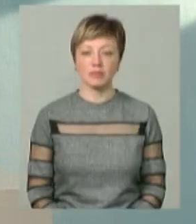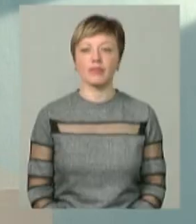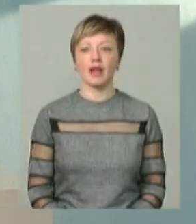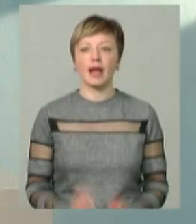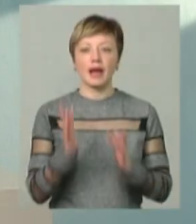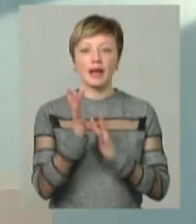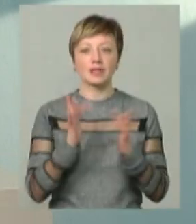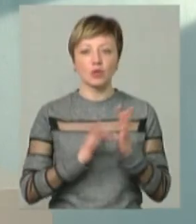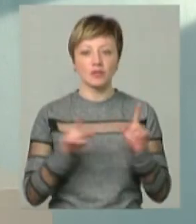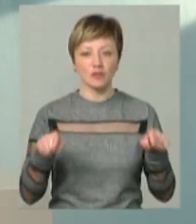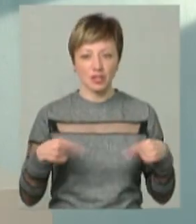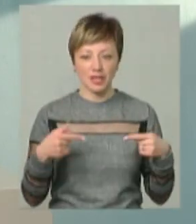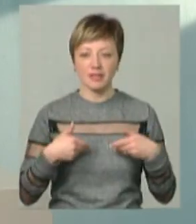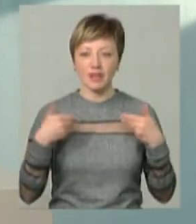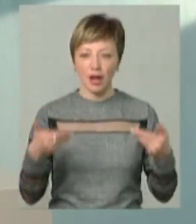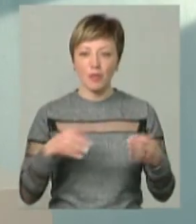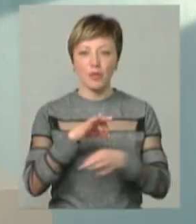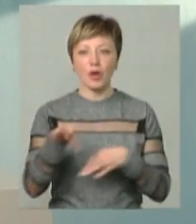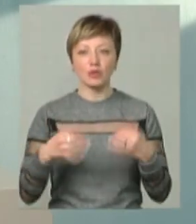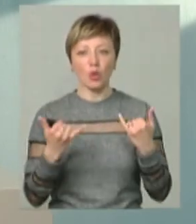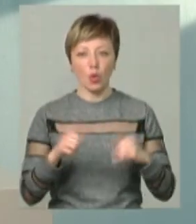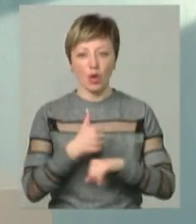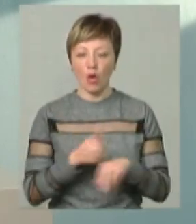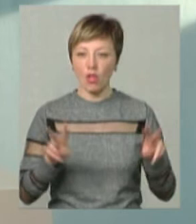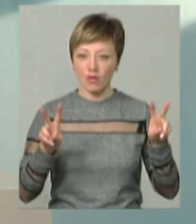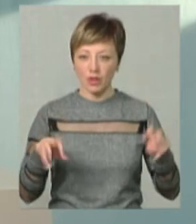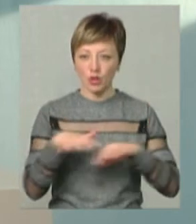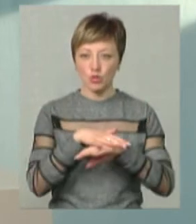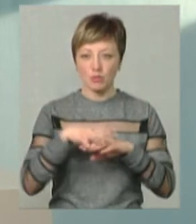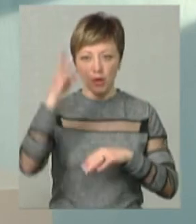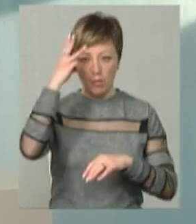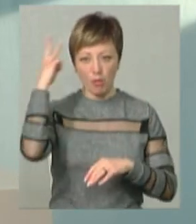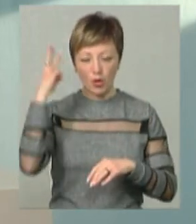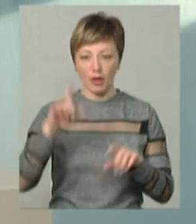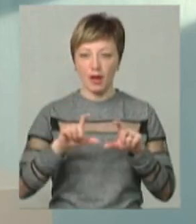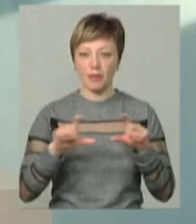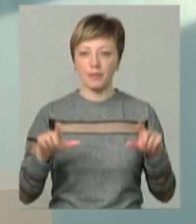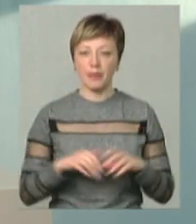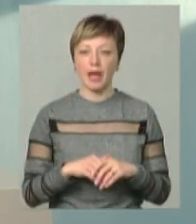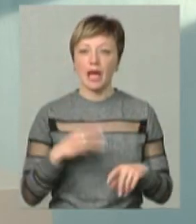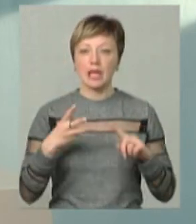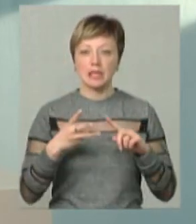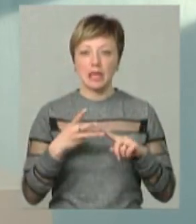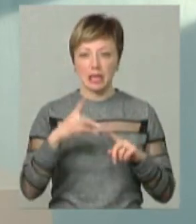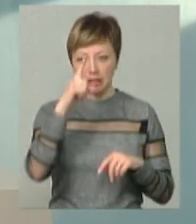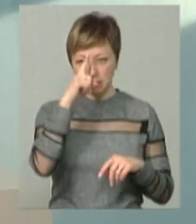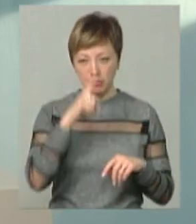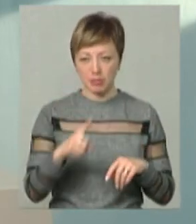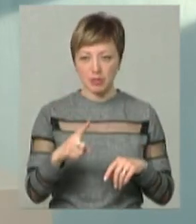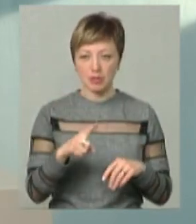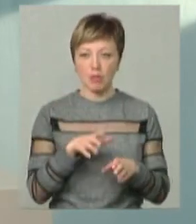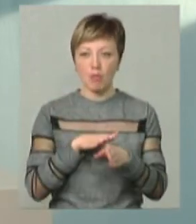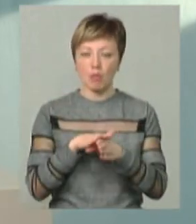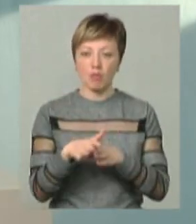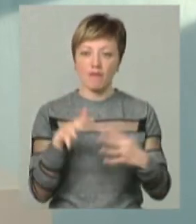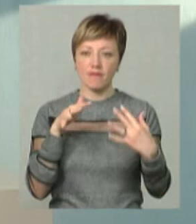Христос Воскрес! Вітаємо у проєкті «Сьогодні головне» на Суспільному «ЮА Поділля». Третій місяць повномасштабної